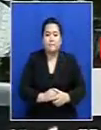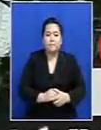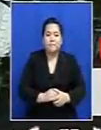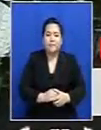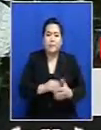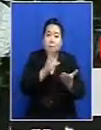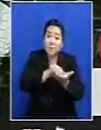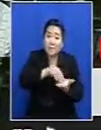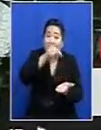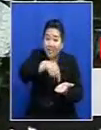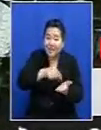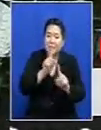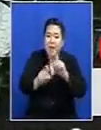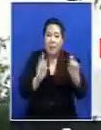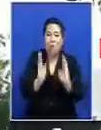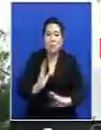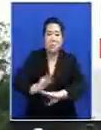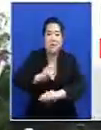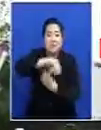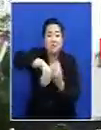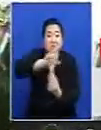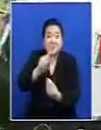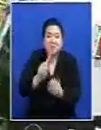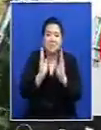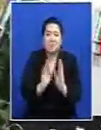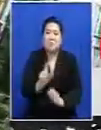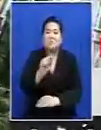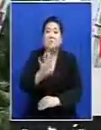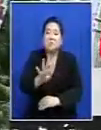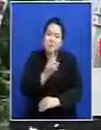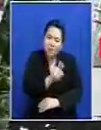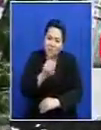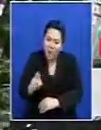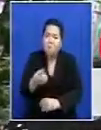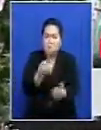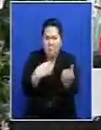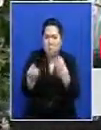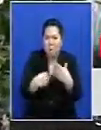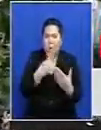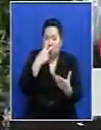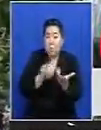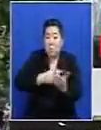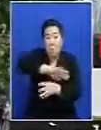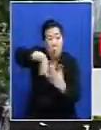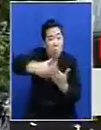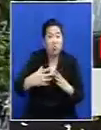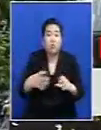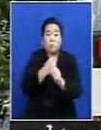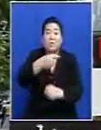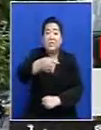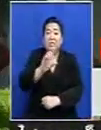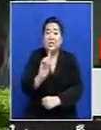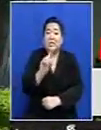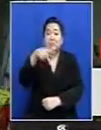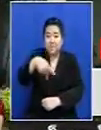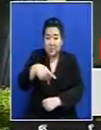ามไปยังนักเศรษฐศาสตร์24คนค่ะพวกเขาระบุว่าตัวเลขคาดการเฉลี่ยของผลิตภัณฑ์มวลรวมภายในประเทศหรือว่า GDP สิงคโป